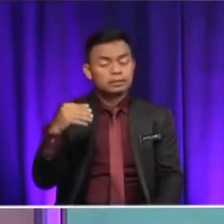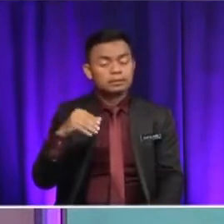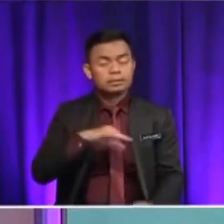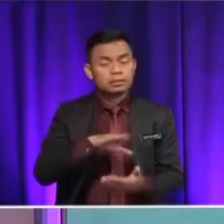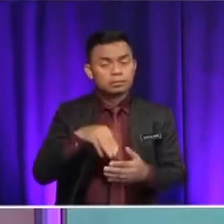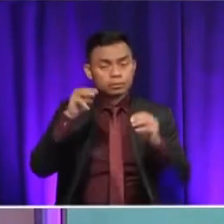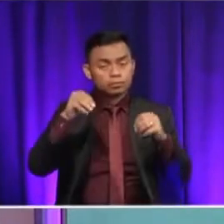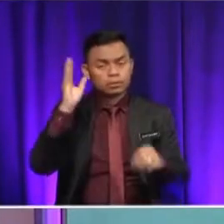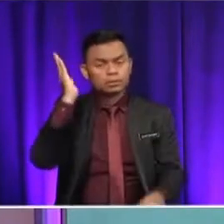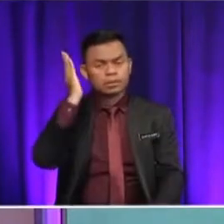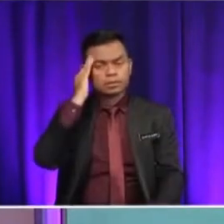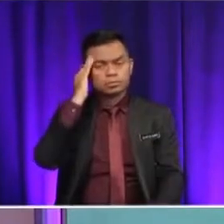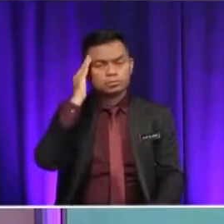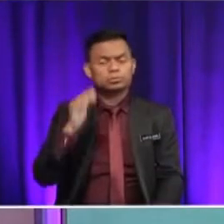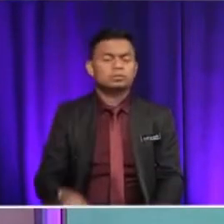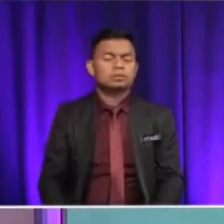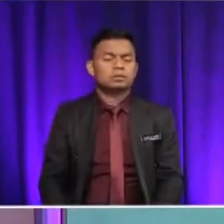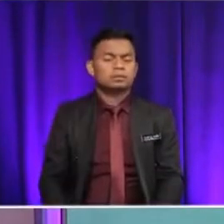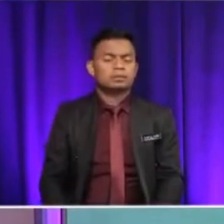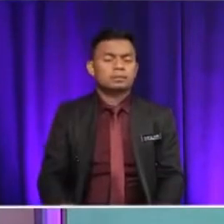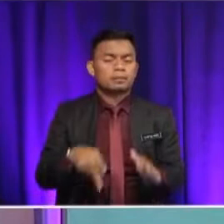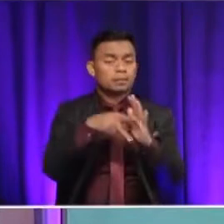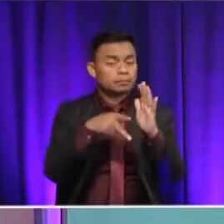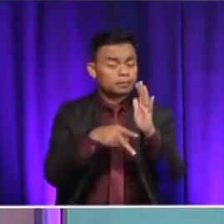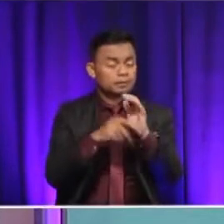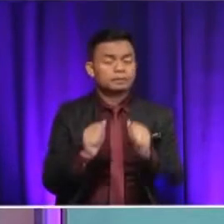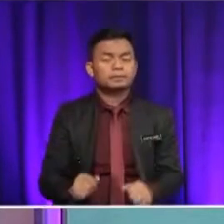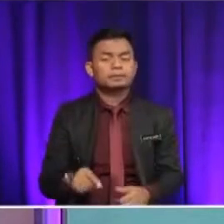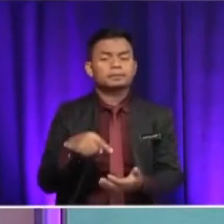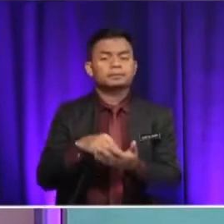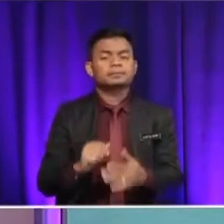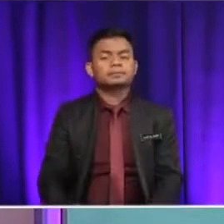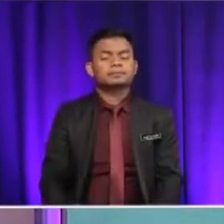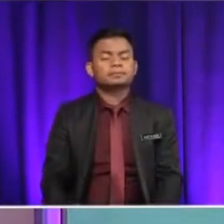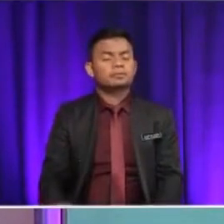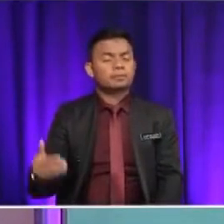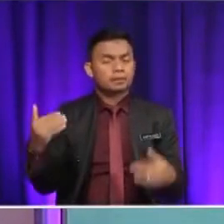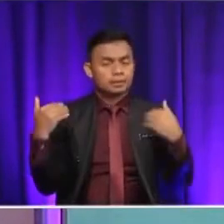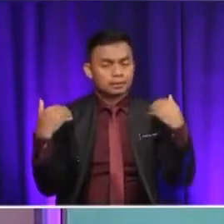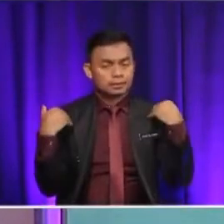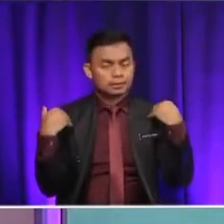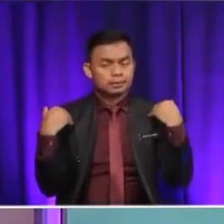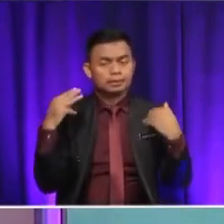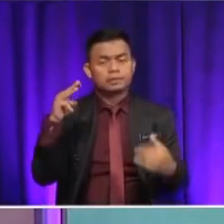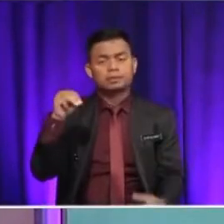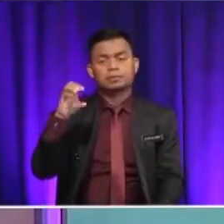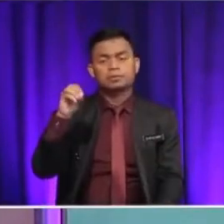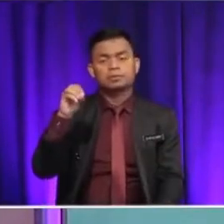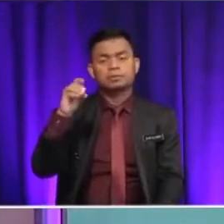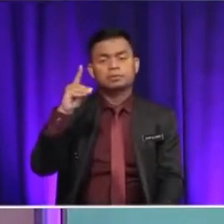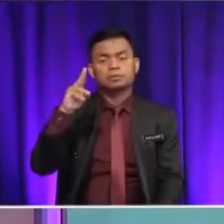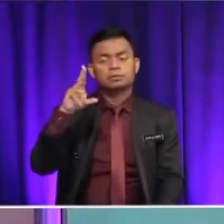mengenai perkara ini. Ada modul pentaksiran kerja khusus yang mereka kena jalankan seiring